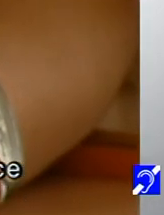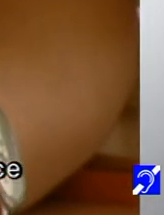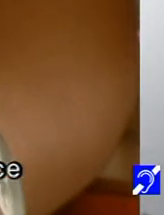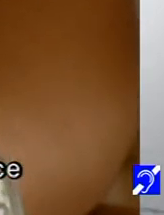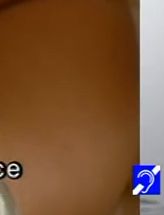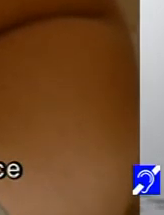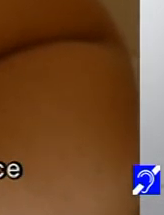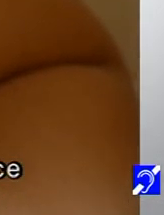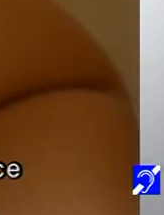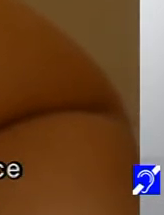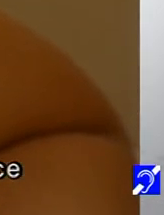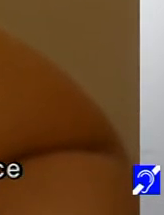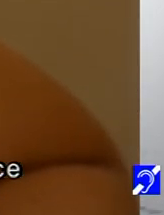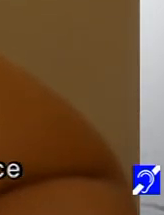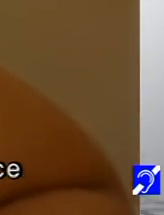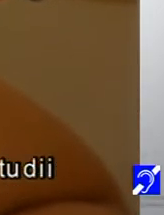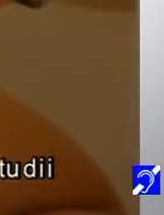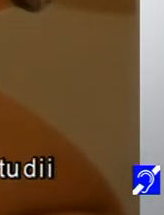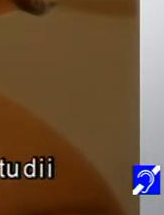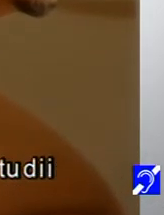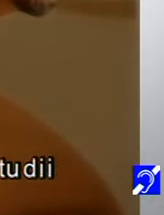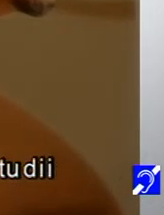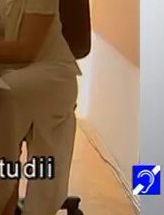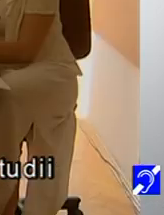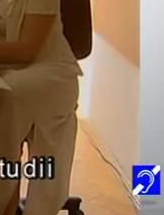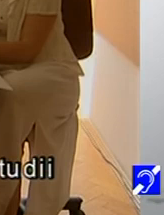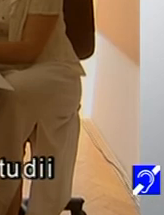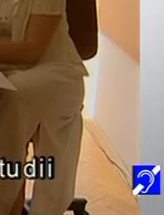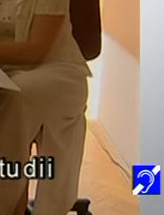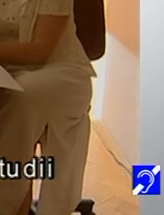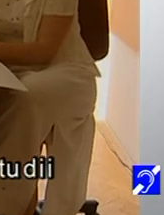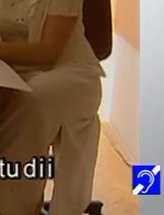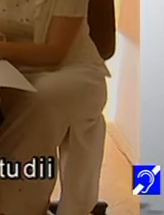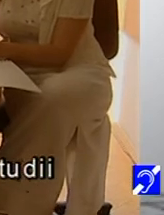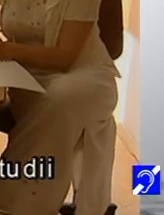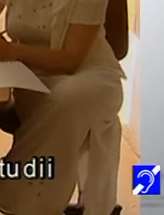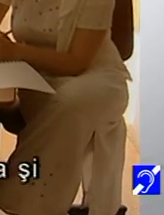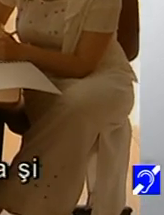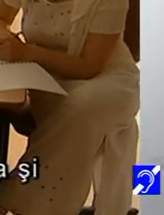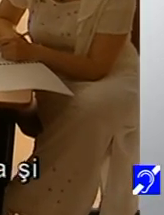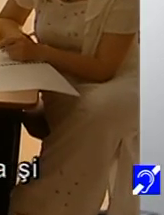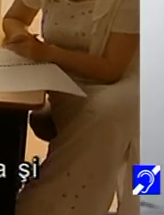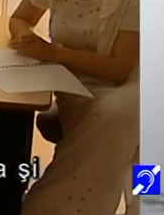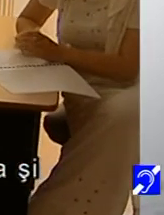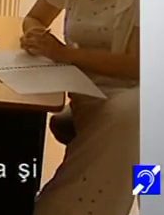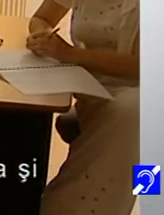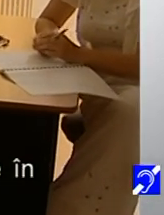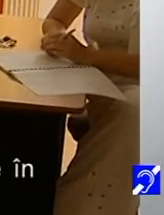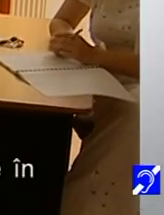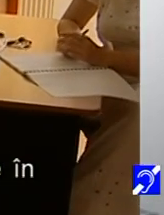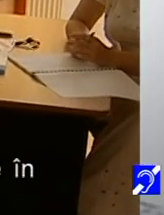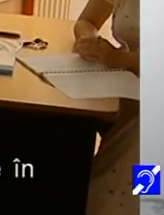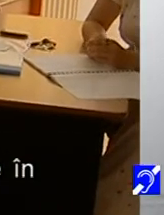Studien Deutschland-Osteuropa, so heißt es. Und da im Fokus steht schon Deutschland-Osteuropa, wissenschaftliche Methoden